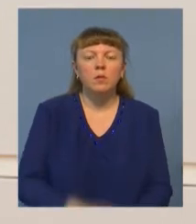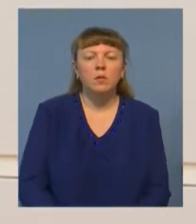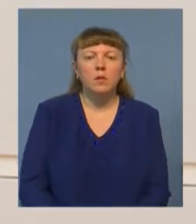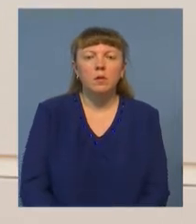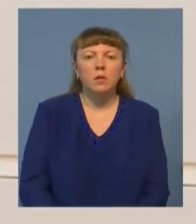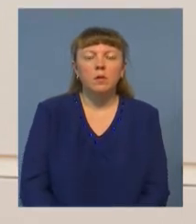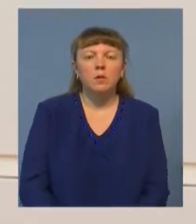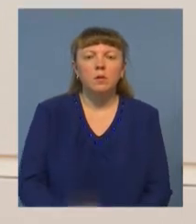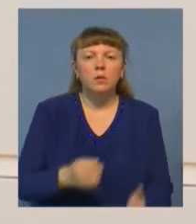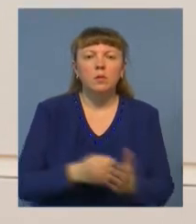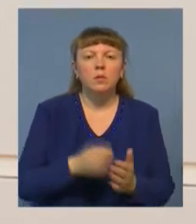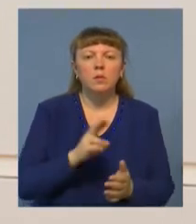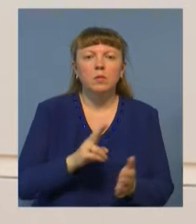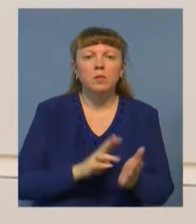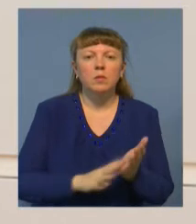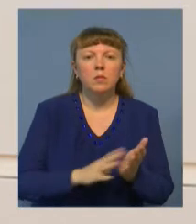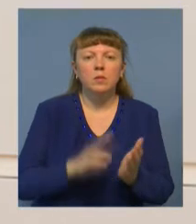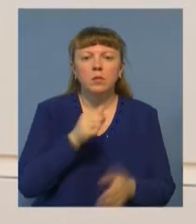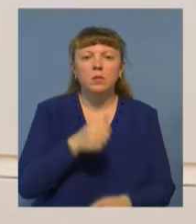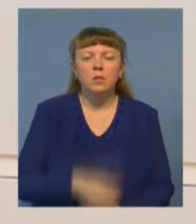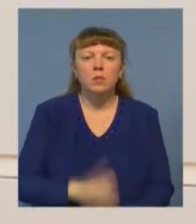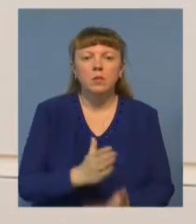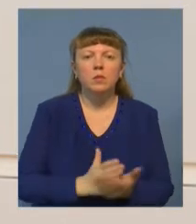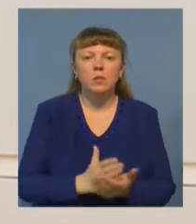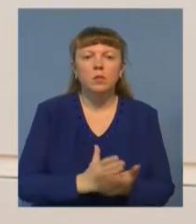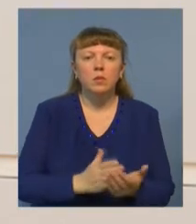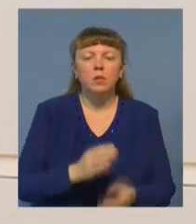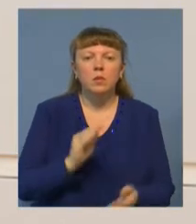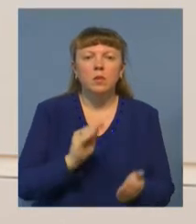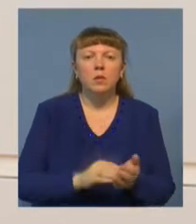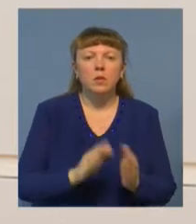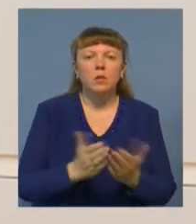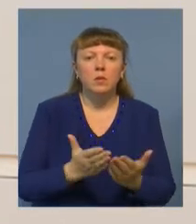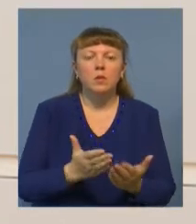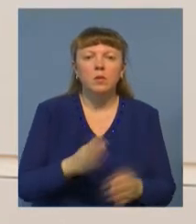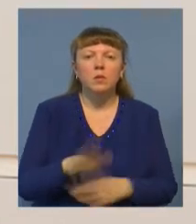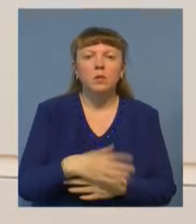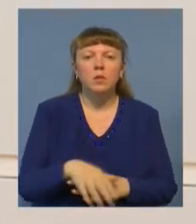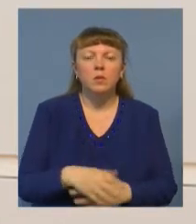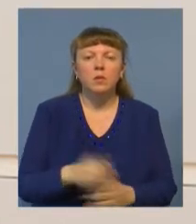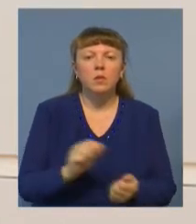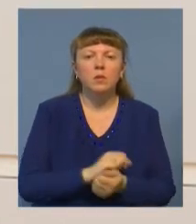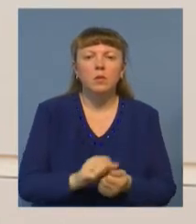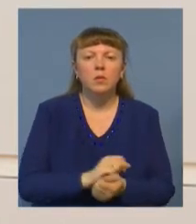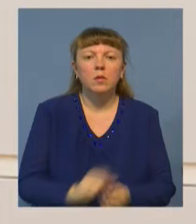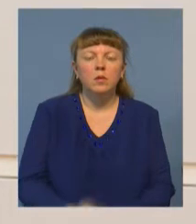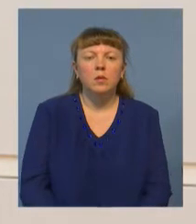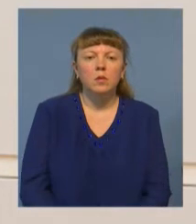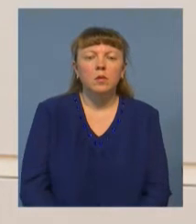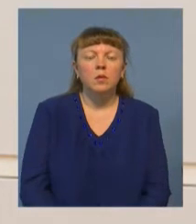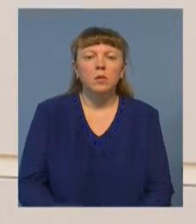есть до 1 января 1998 года трудовой стаж подтверждается трудовой книжкой, а при ее отсутствии документами, которые